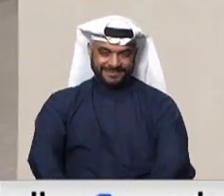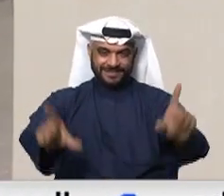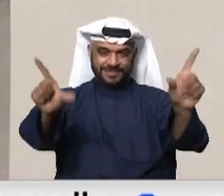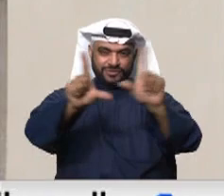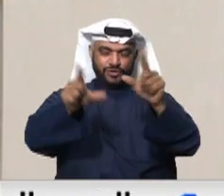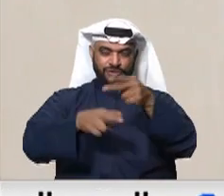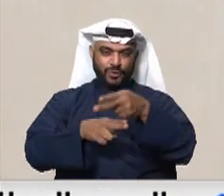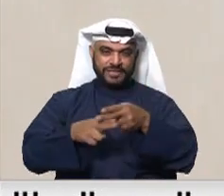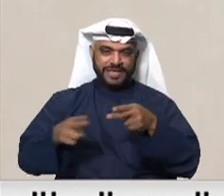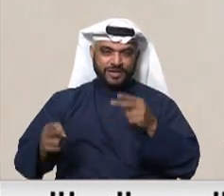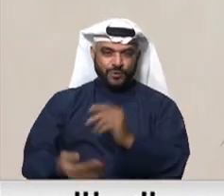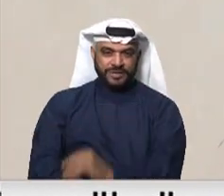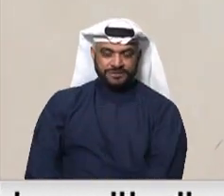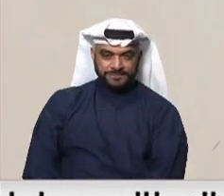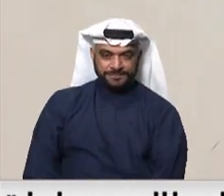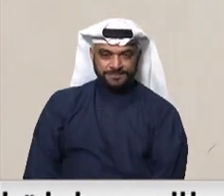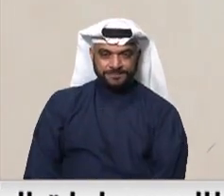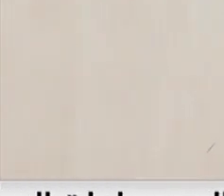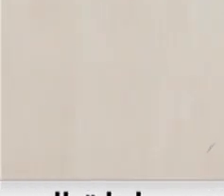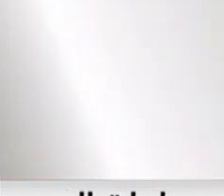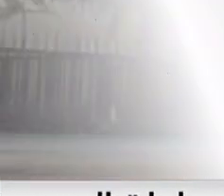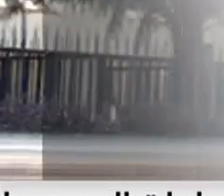التركي تلفزيون دوله